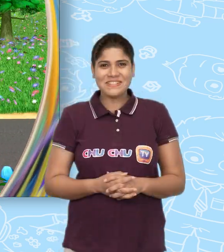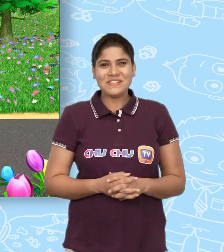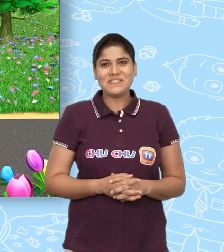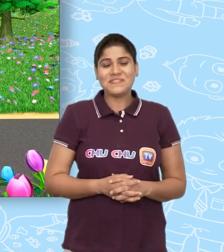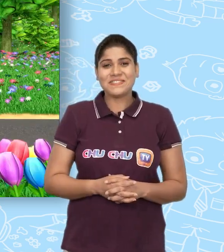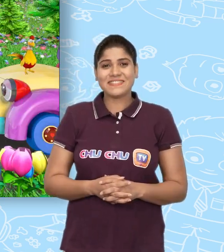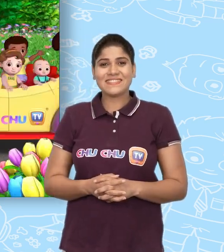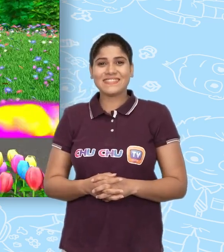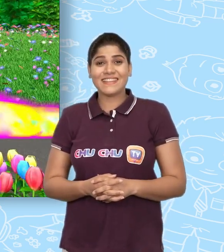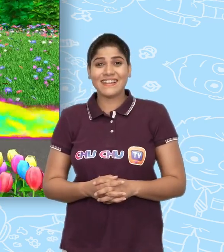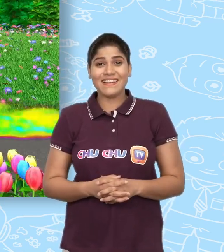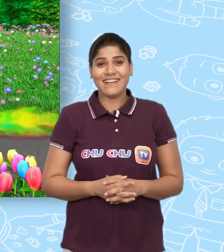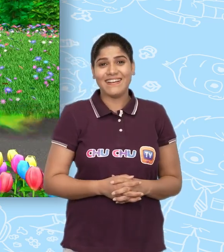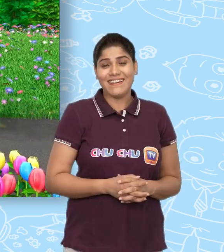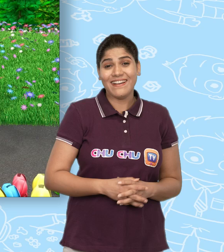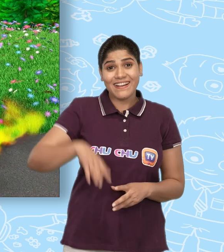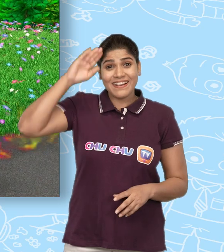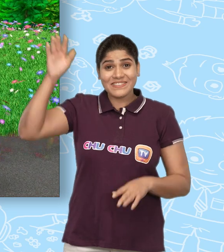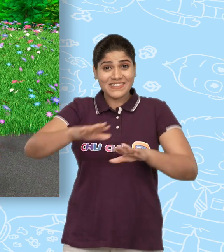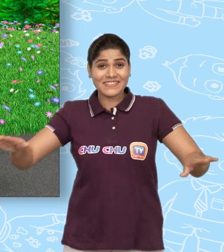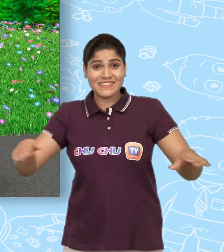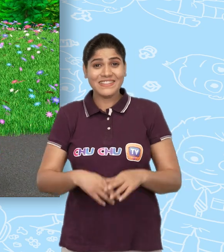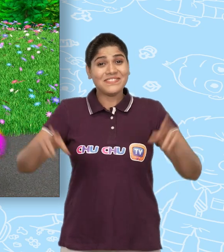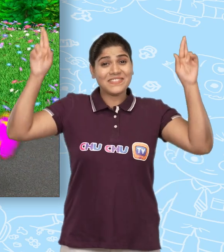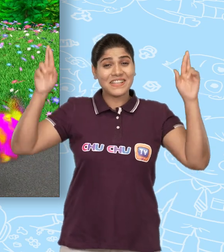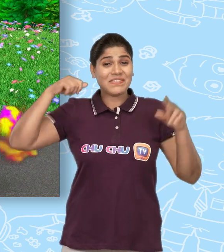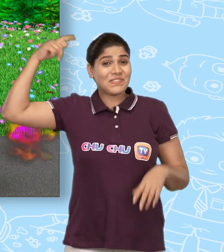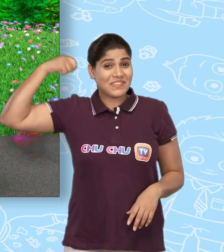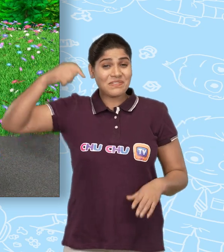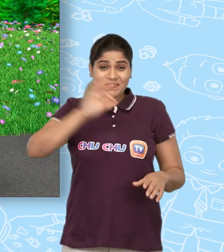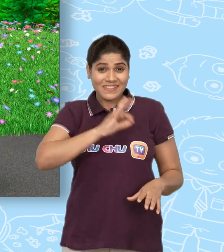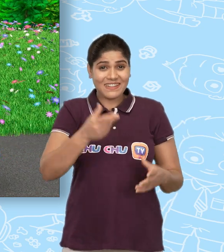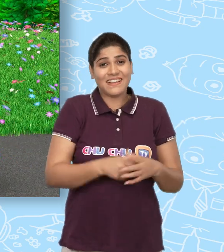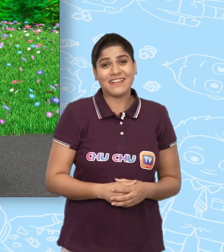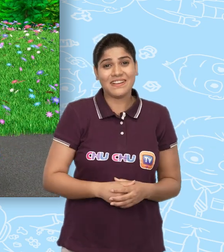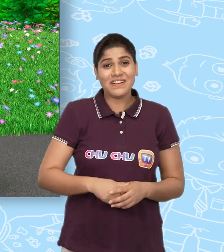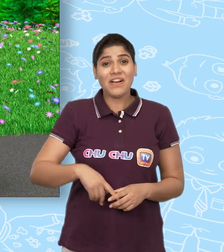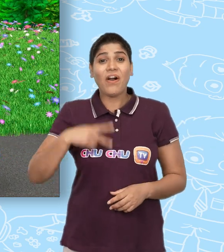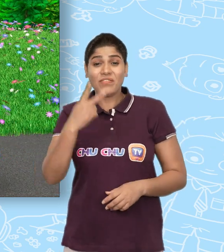हाय बच्चों, उम्मीद है आपको वीडियो